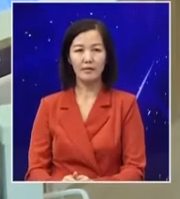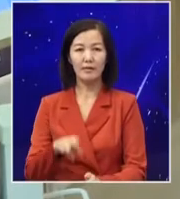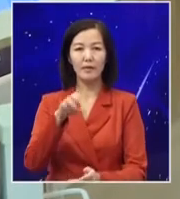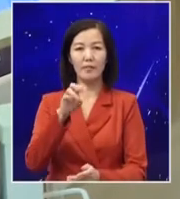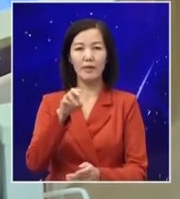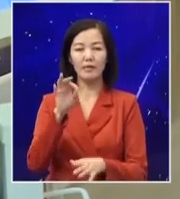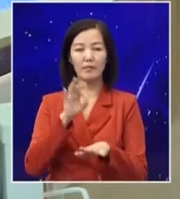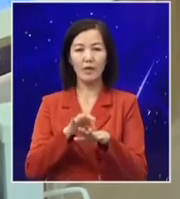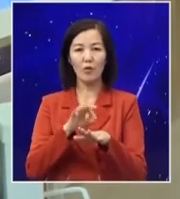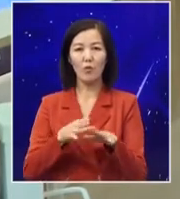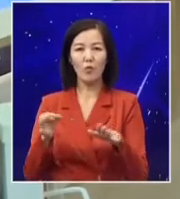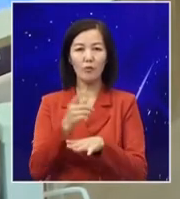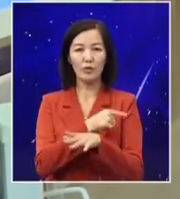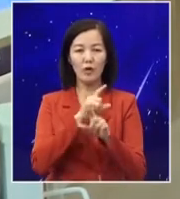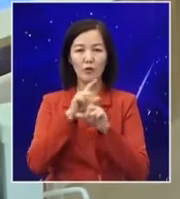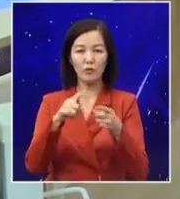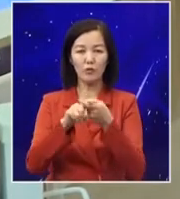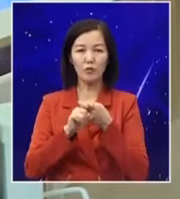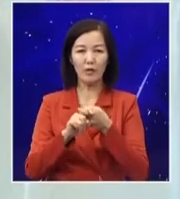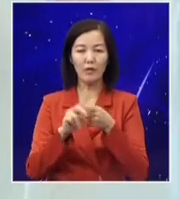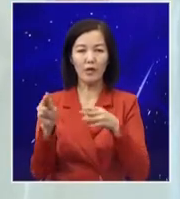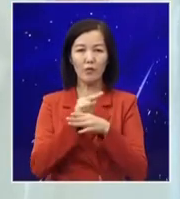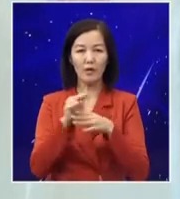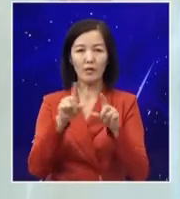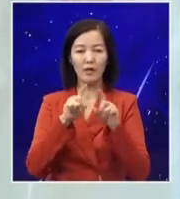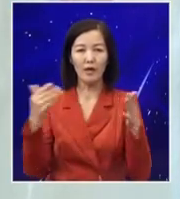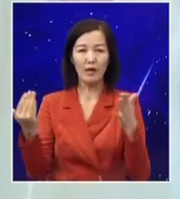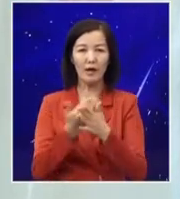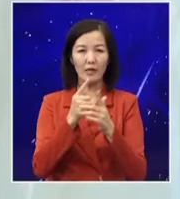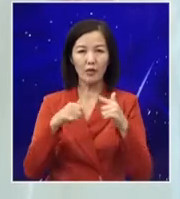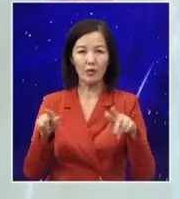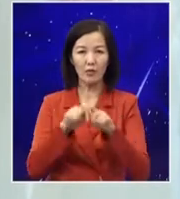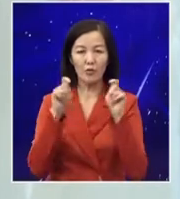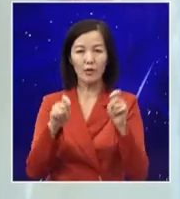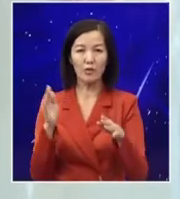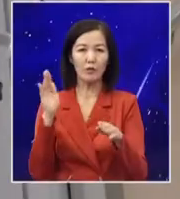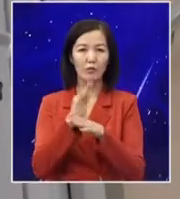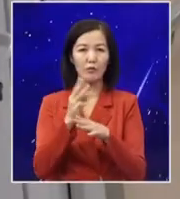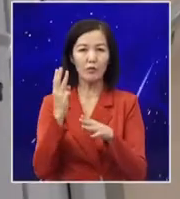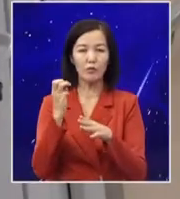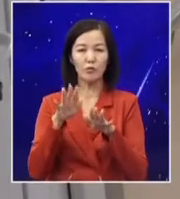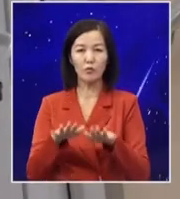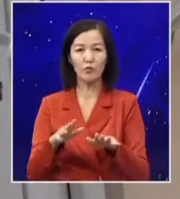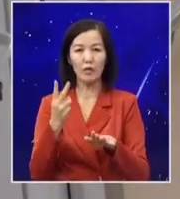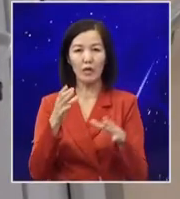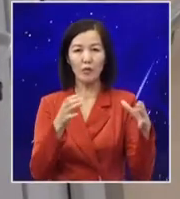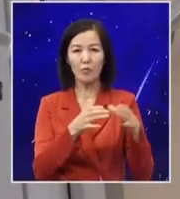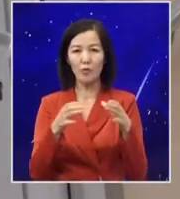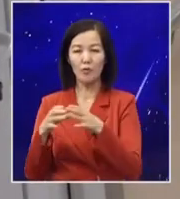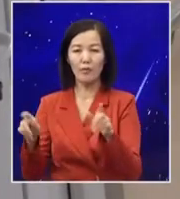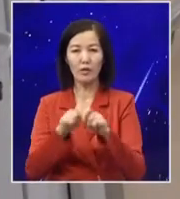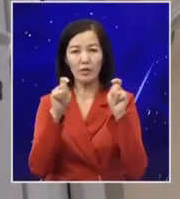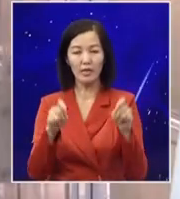Пандемия тұсында облыстық аурухана жұқпалы аурулар емханасы ретінде қайта құрылды. Қосымша 300 жатын орында 2 бөлім ашылды.